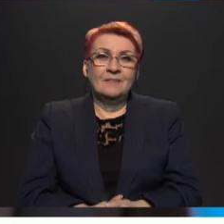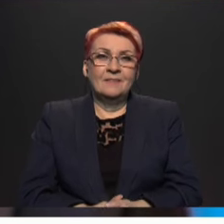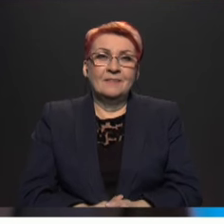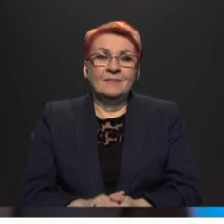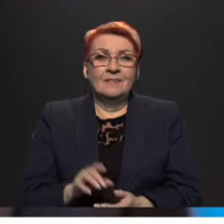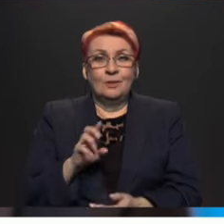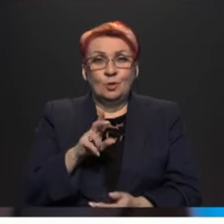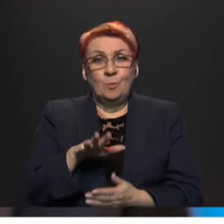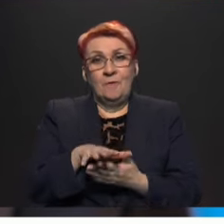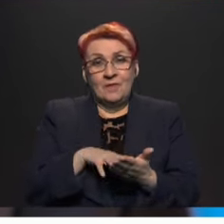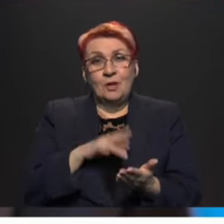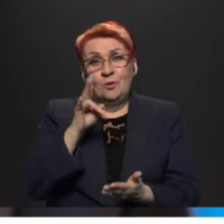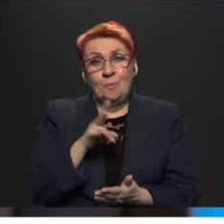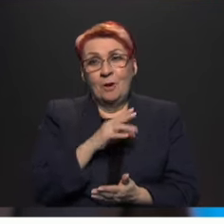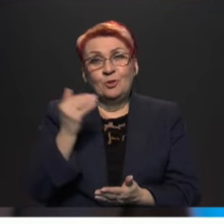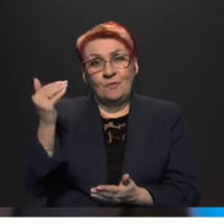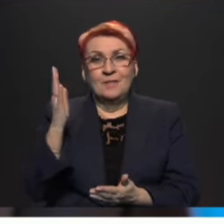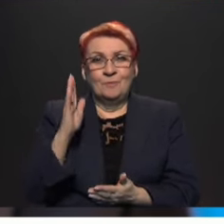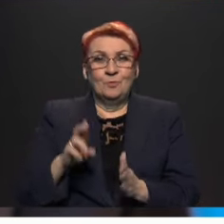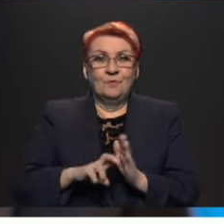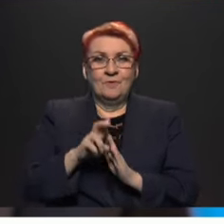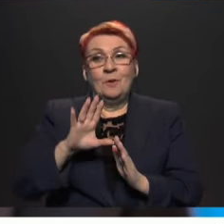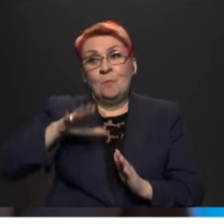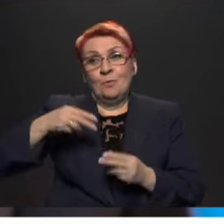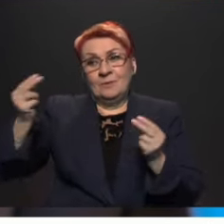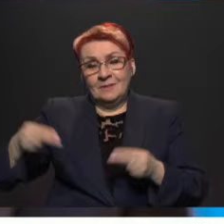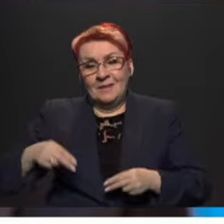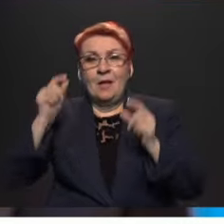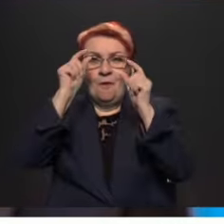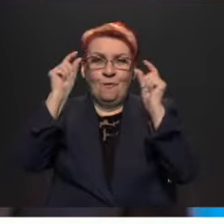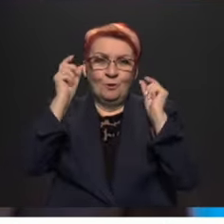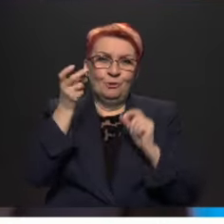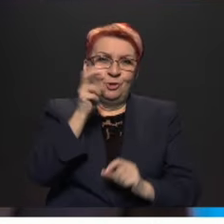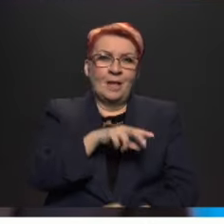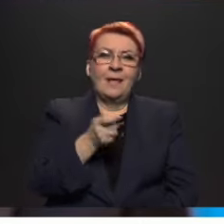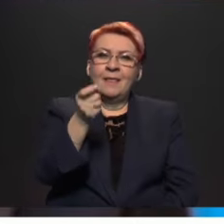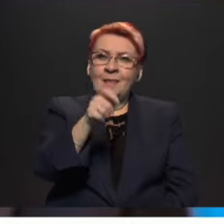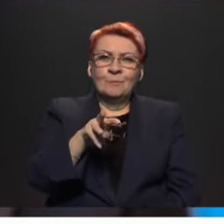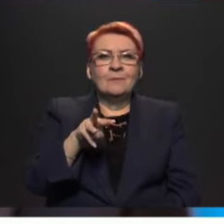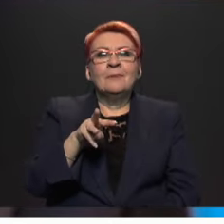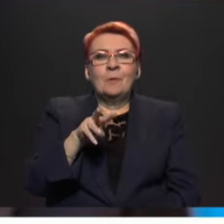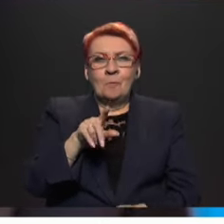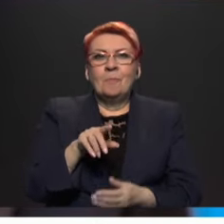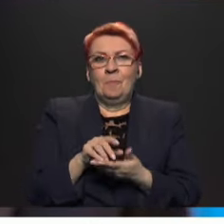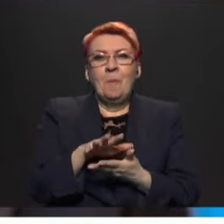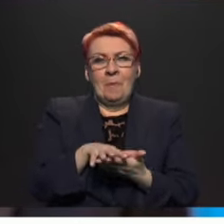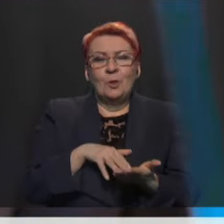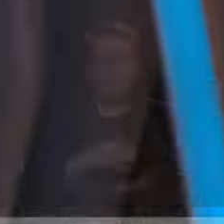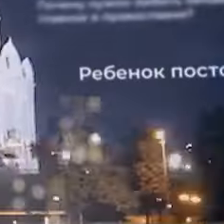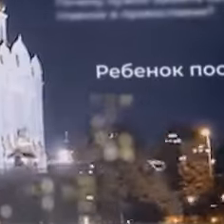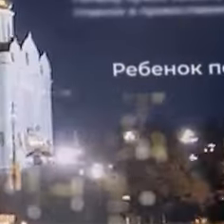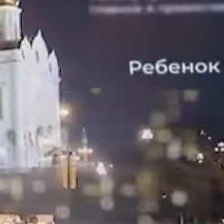в дальнейшем батюшка вас повенчает. Спасибо за ответ, отец Фотий, а мы сейчас прервемся на короткую паузу.